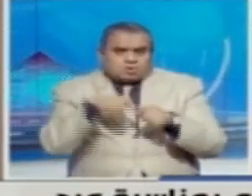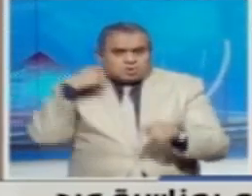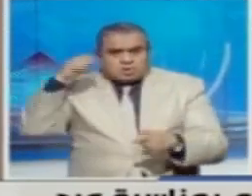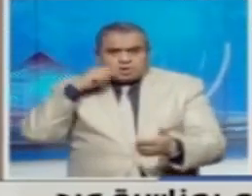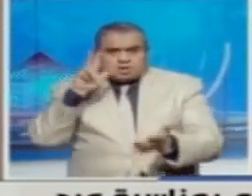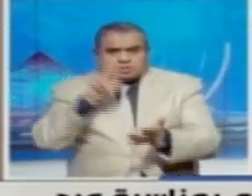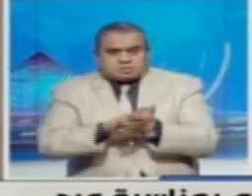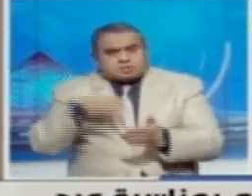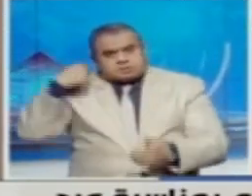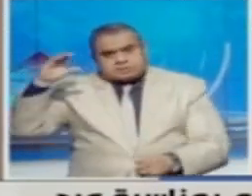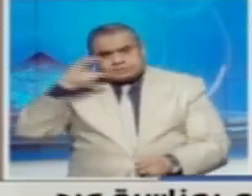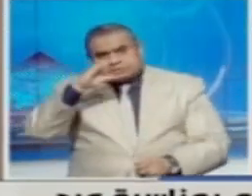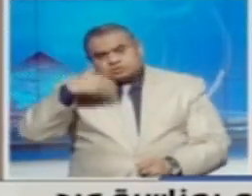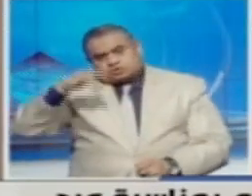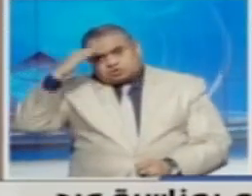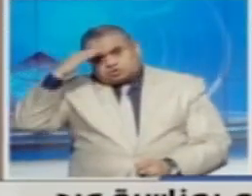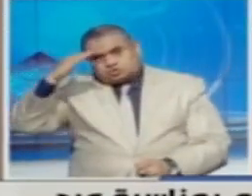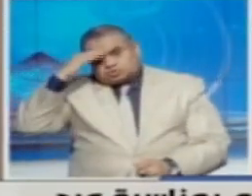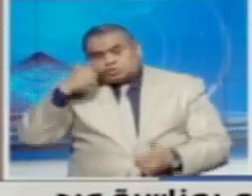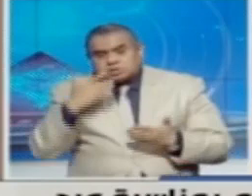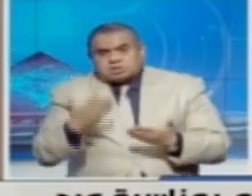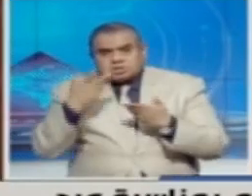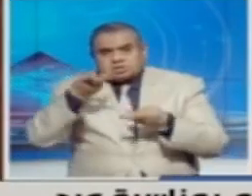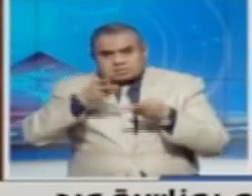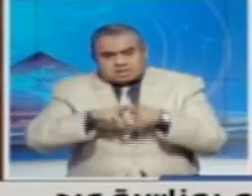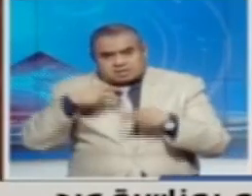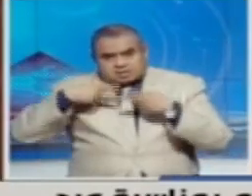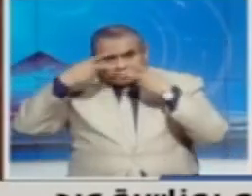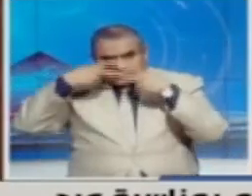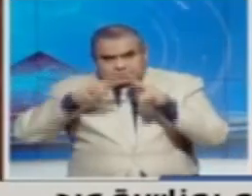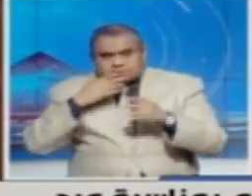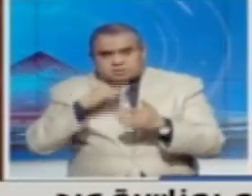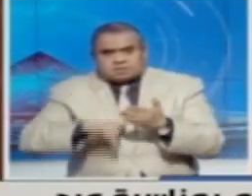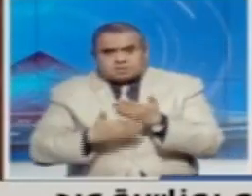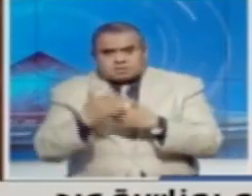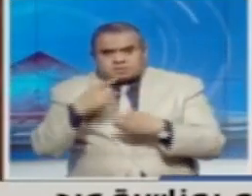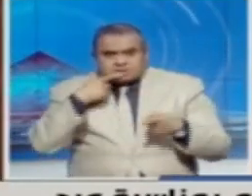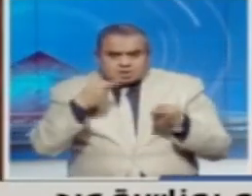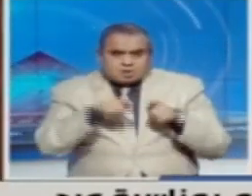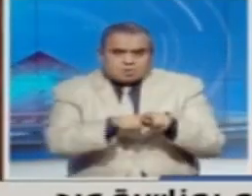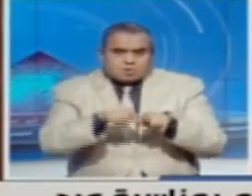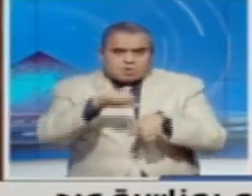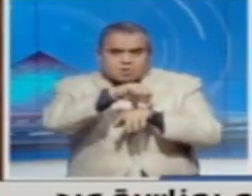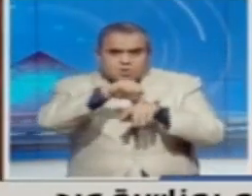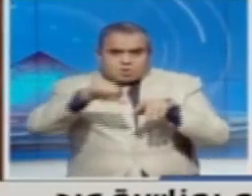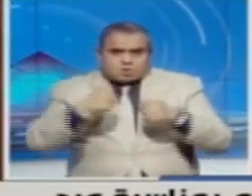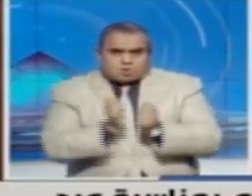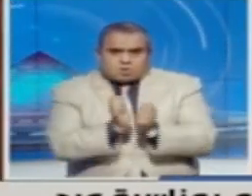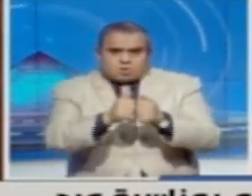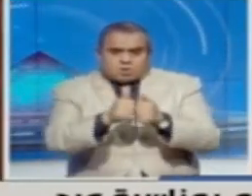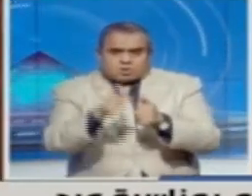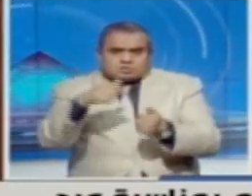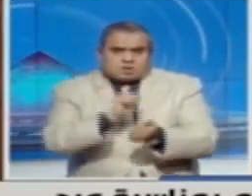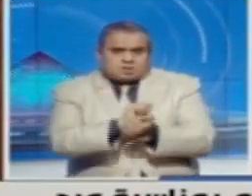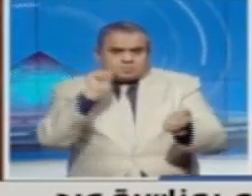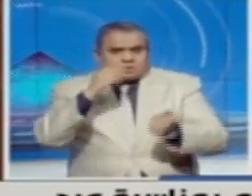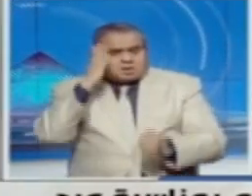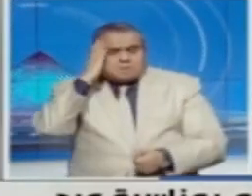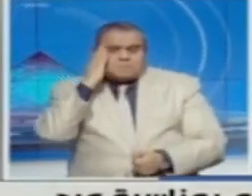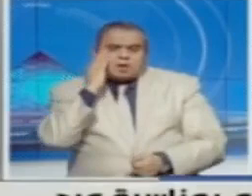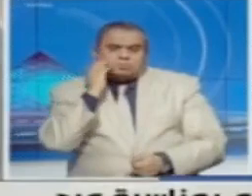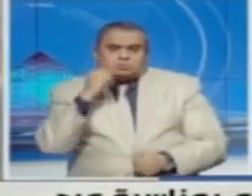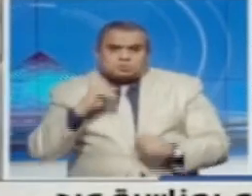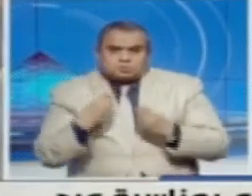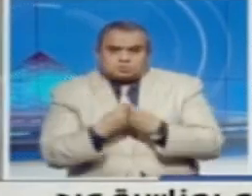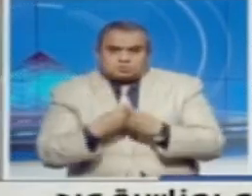العفو، وإن شاء الله ربنا يكرمني ما أعملش غلط تاني. حسيت أن أنا فزت أهلي وناسي وأن أنا طلعت بره خلاص الحمد لله.